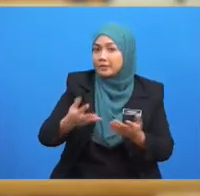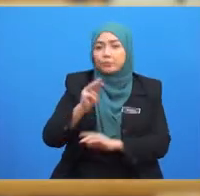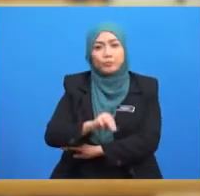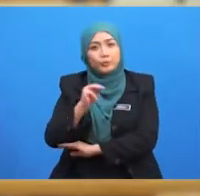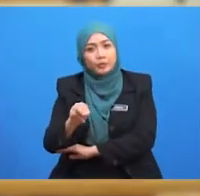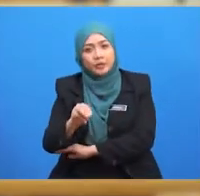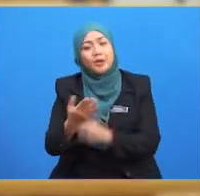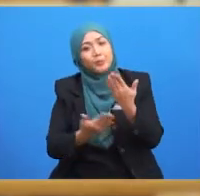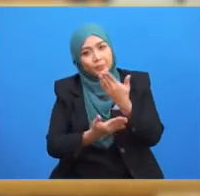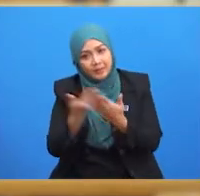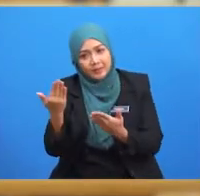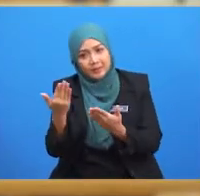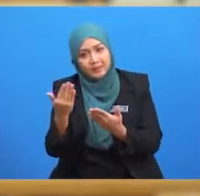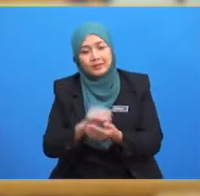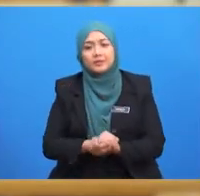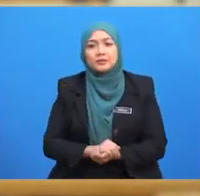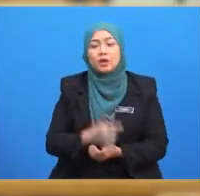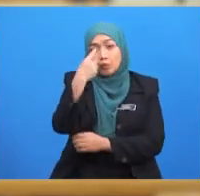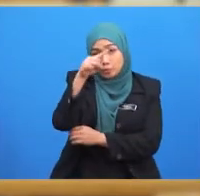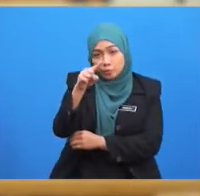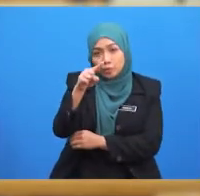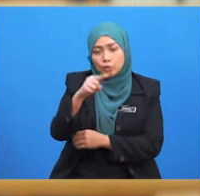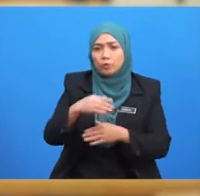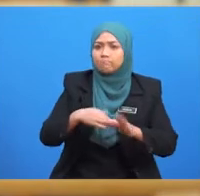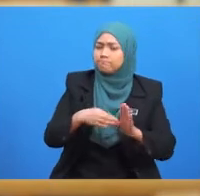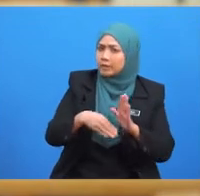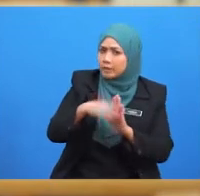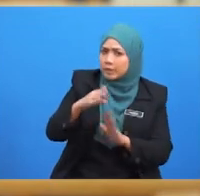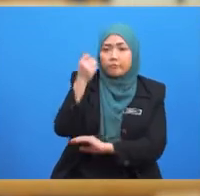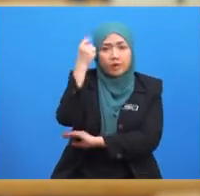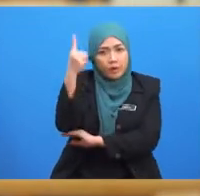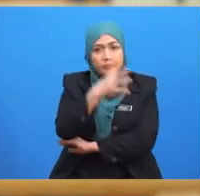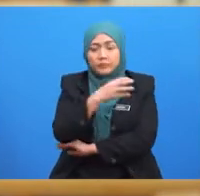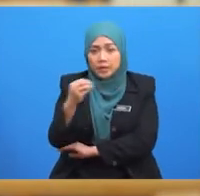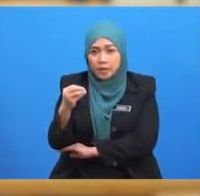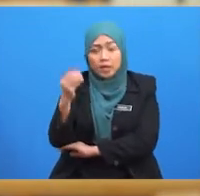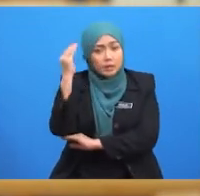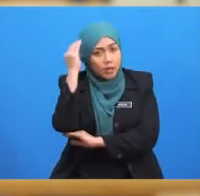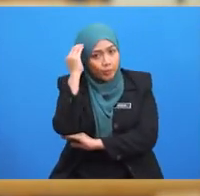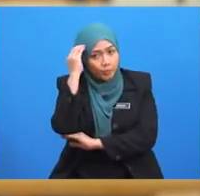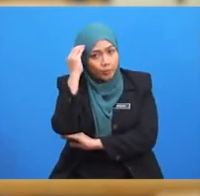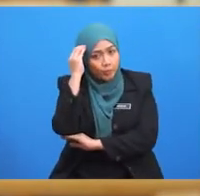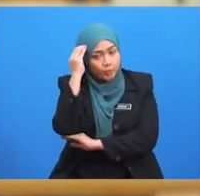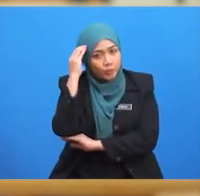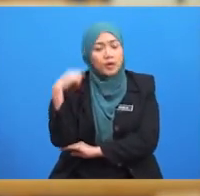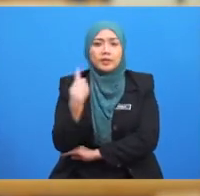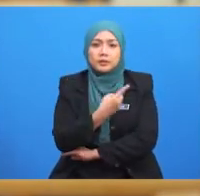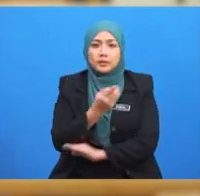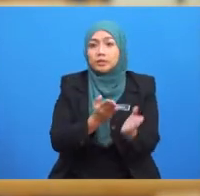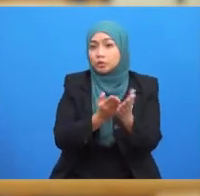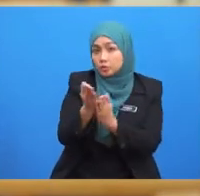murid-murid mudahkan untuk lebih paham dan Mahir aku kacau sudah teruskan